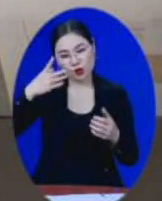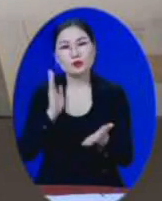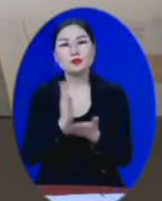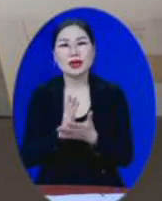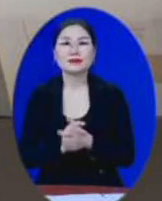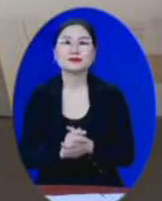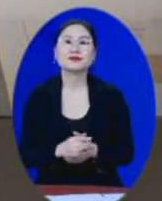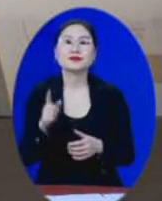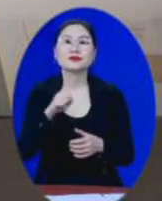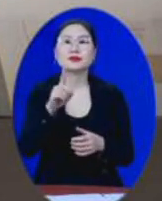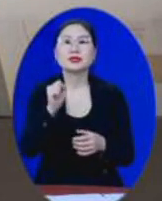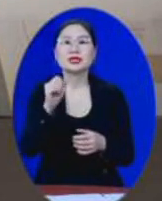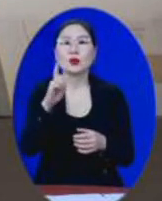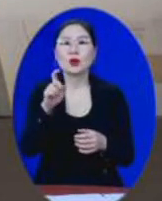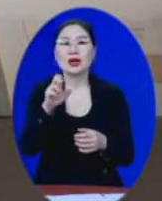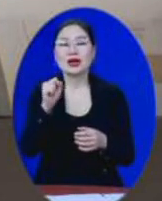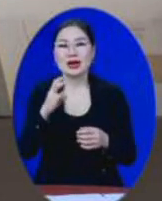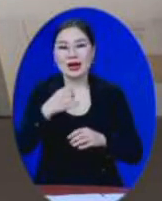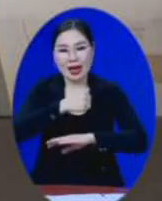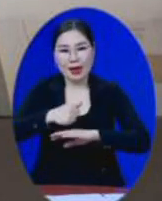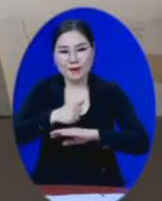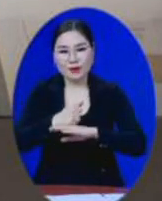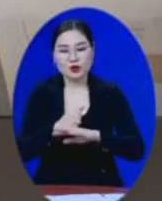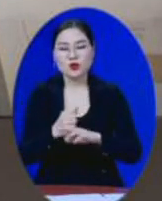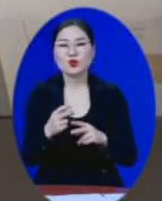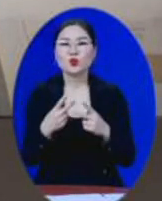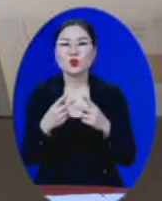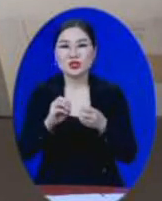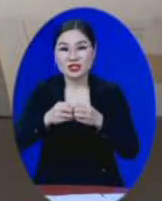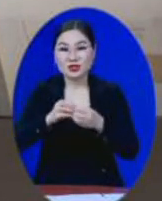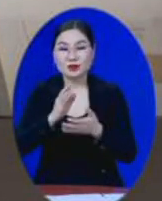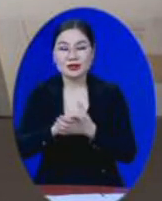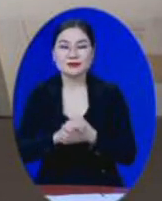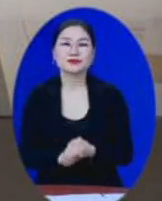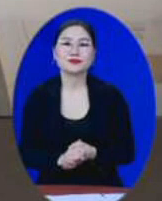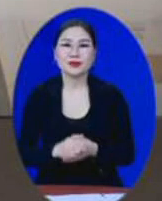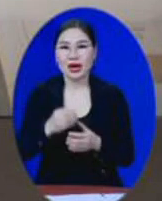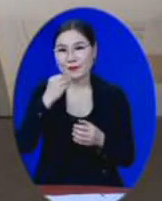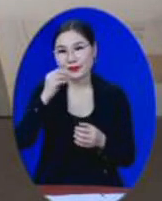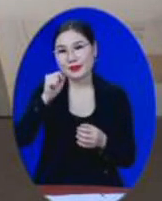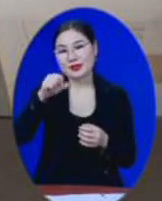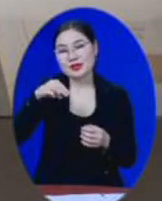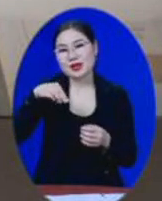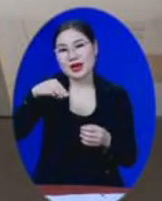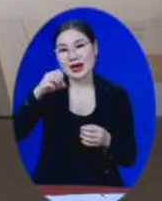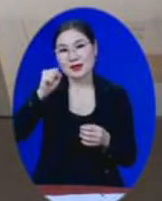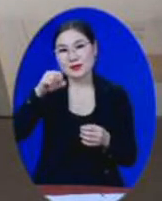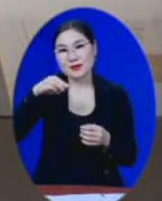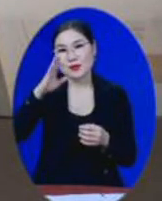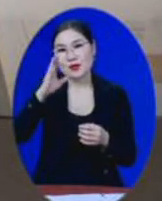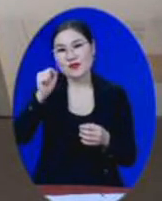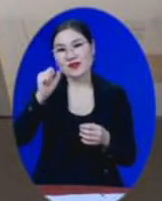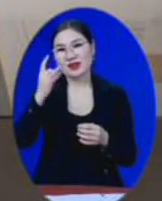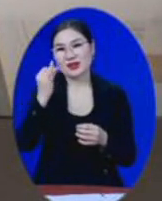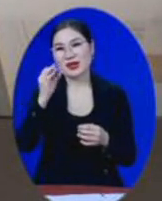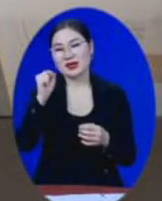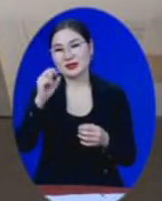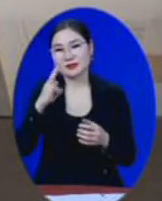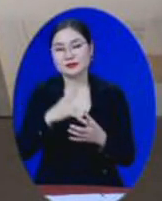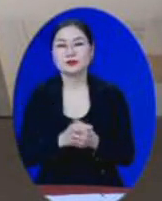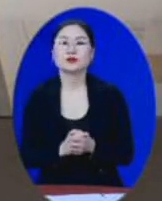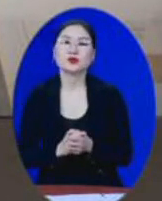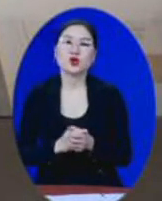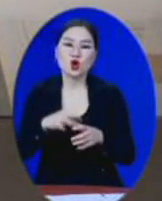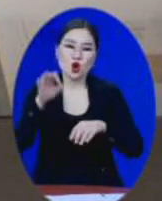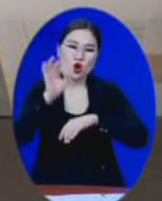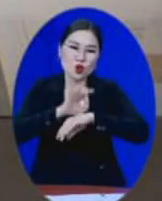Завхан аймгийн үйлдвэрлэгчид байнга хэрэглэж болох бүтээгдэхүүнээ болгожээ. Амтад Варан зөөлөн дарс гэд энэ бүхнийг тогтмол хэрэглэдэг хүн